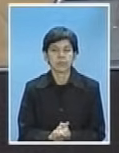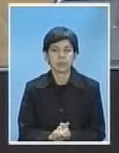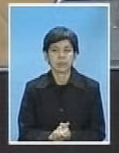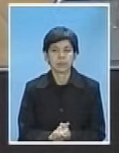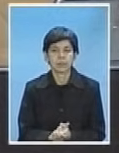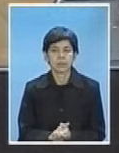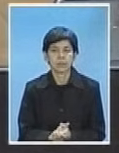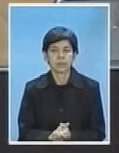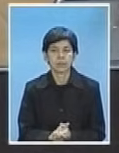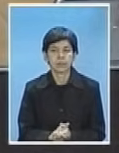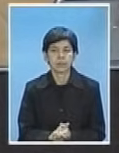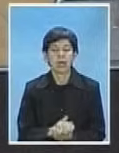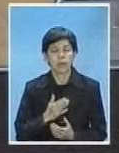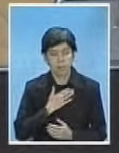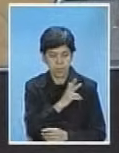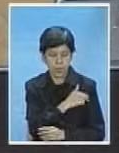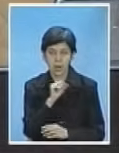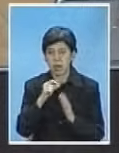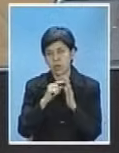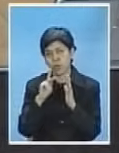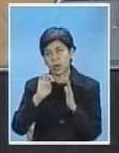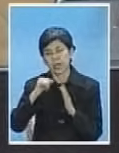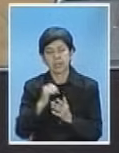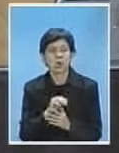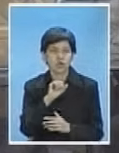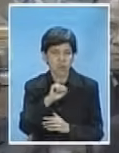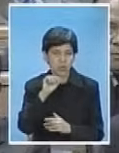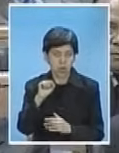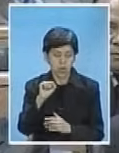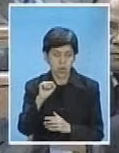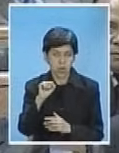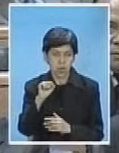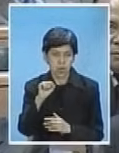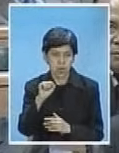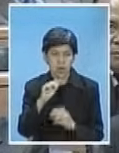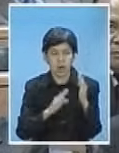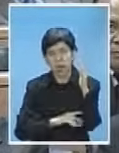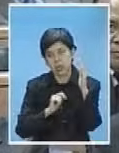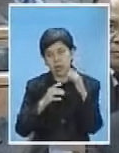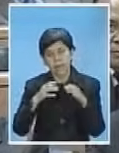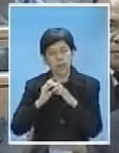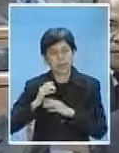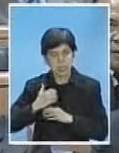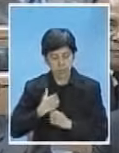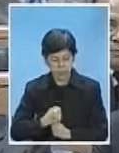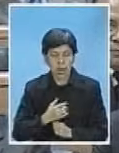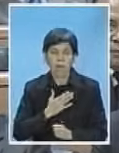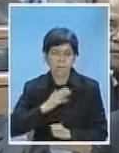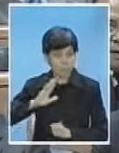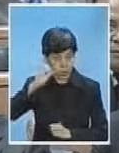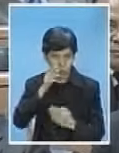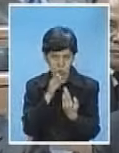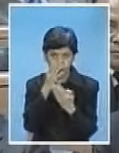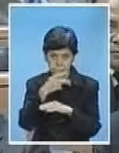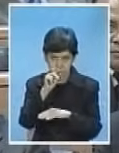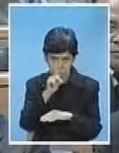ท่านประธานที่เคารพกับผมนายแพทย์สุกิจอัตโธปกรณ์สมาชิกสภาผู้แทนราษฎรจังหวัดตรังพรรคประชาธิปัตย์ผมประท้วงท่าน